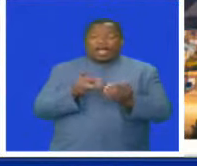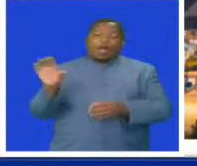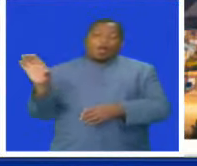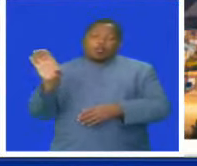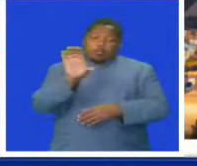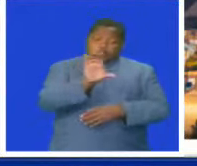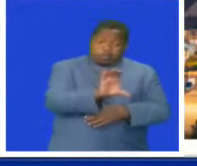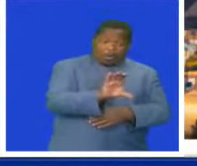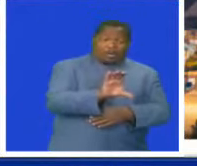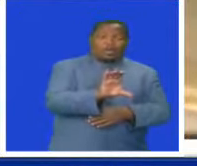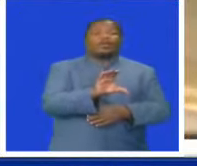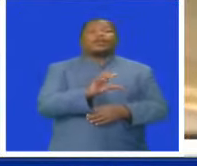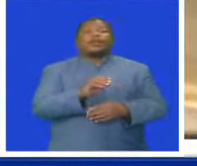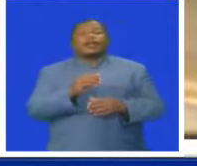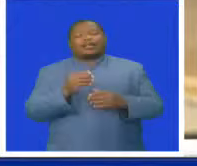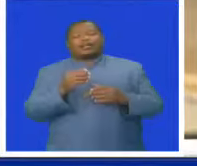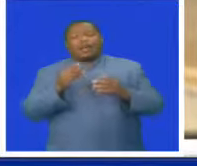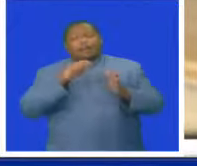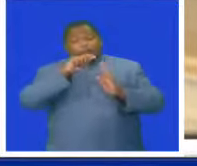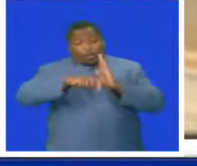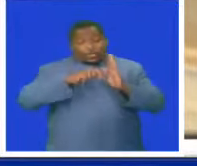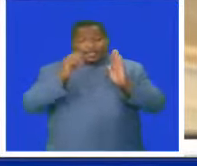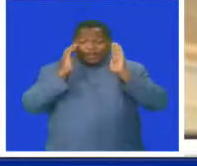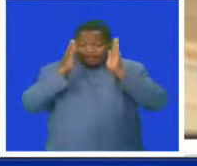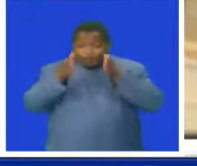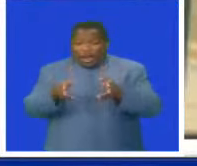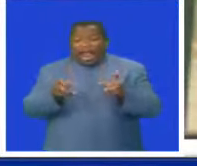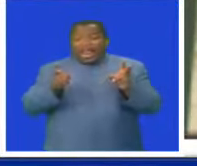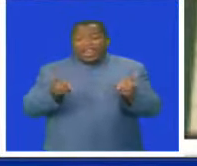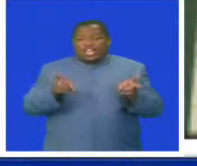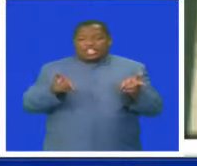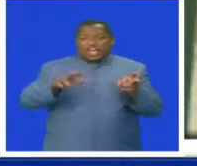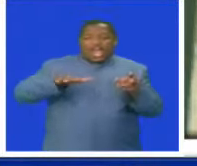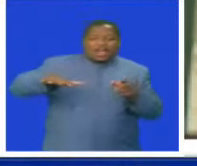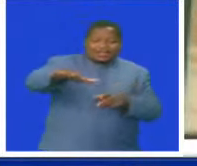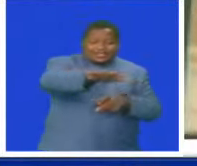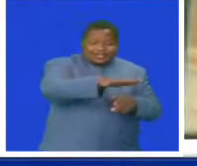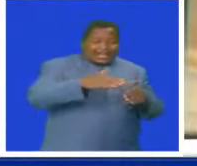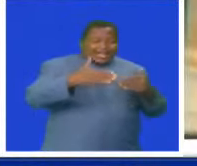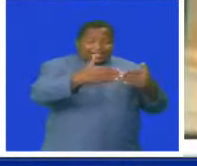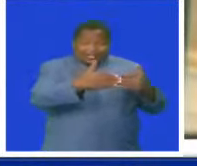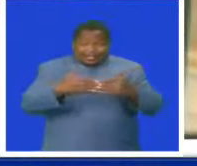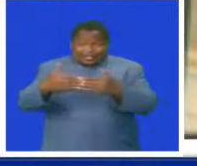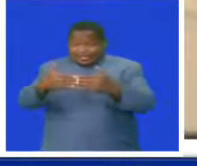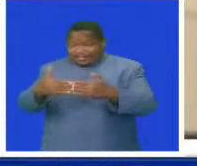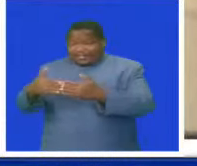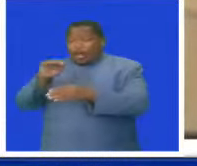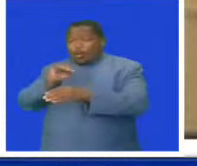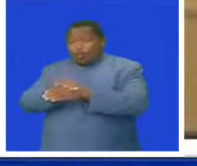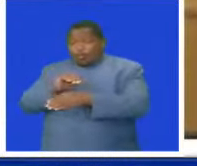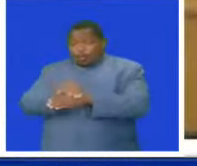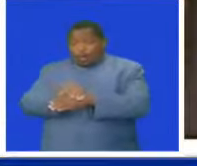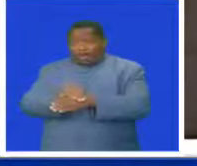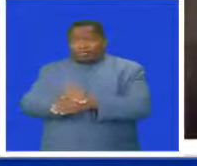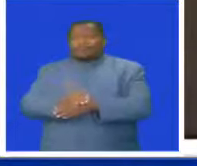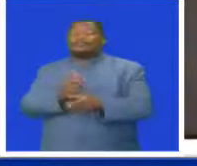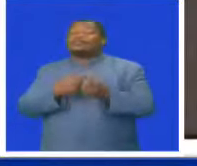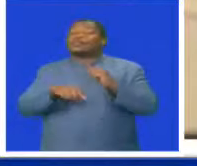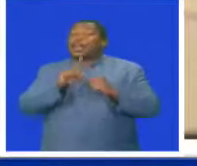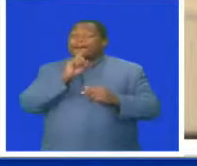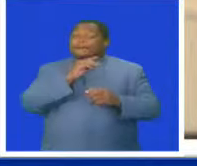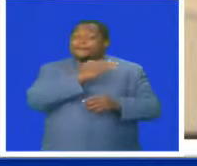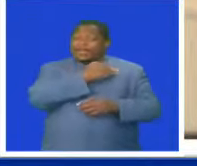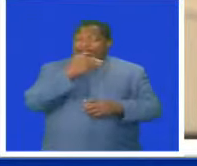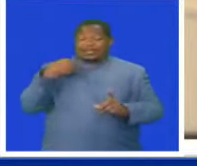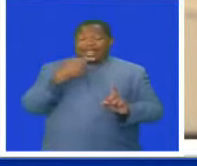iZoom. Kulo mhlangano kuvelile ukuthi live leSwatini lisesemuva kulawula fake ticelo telusito lwemali